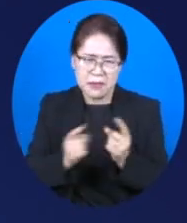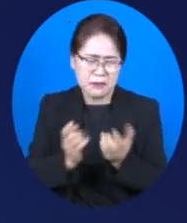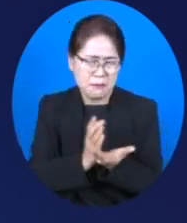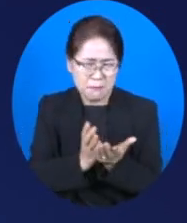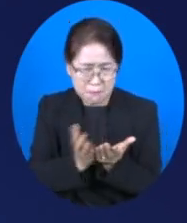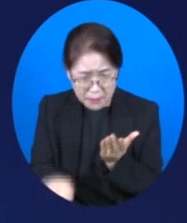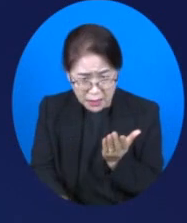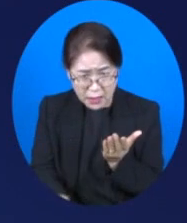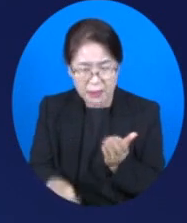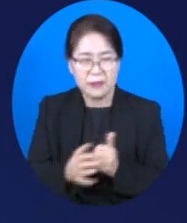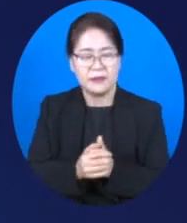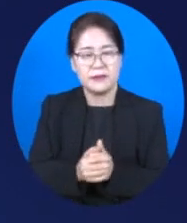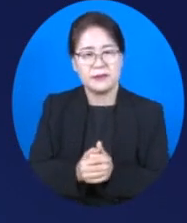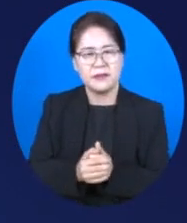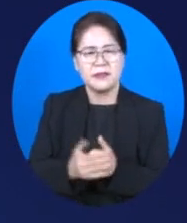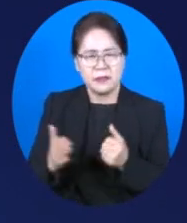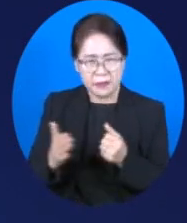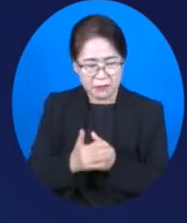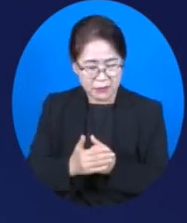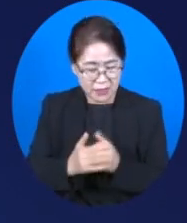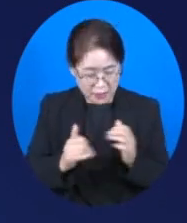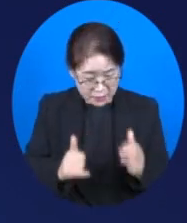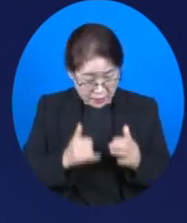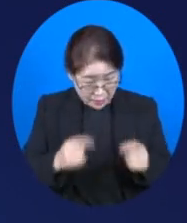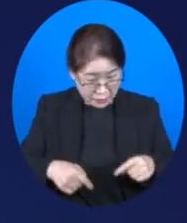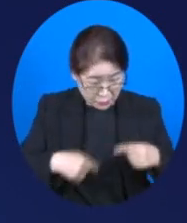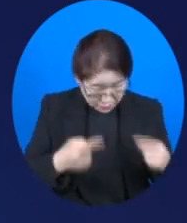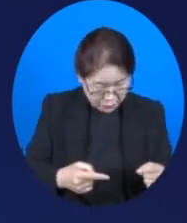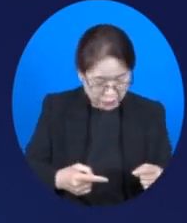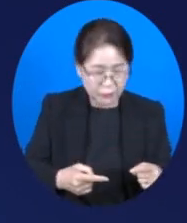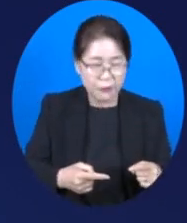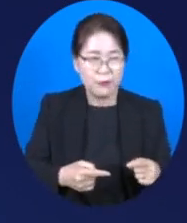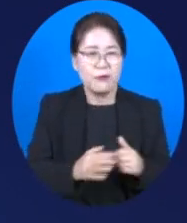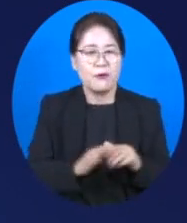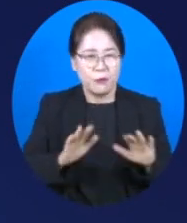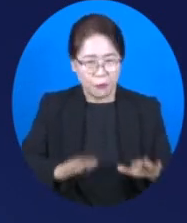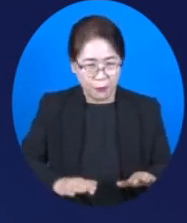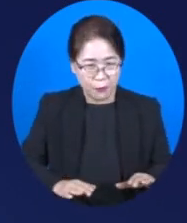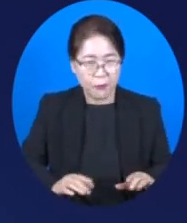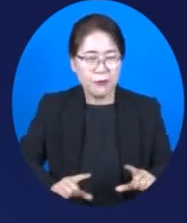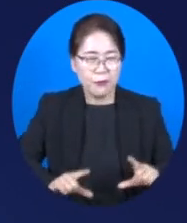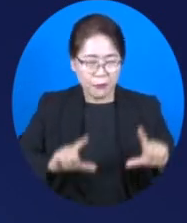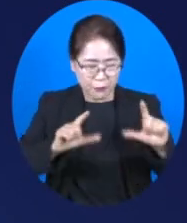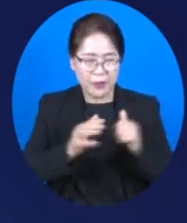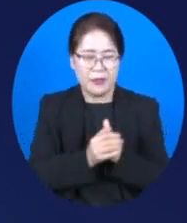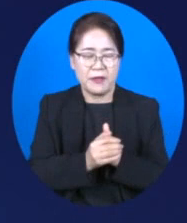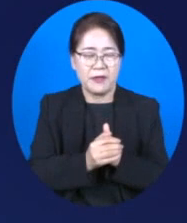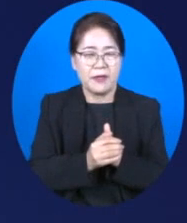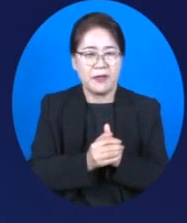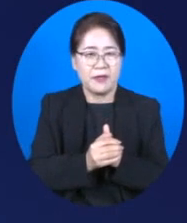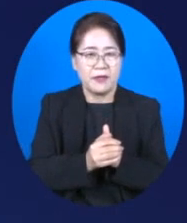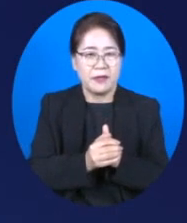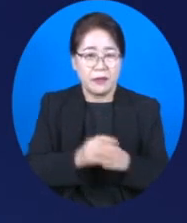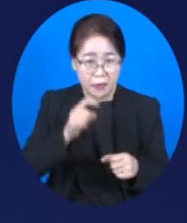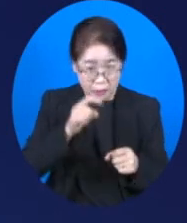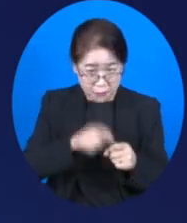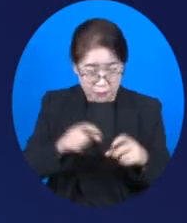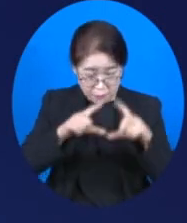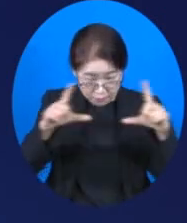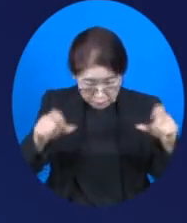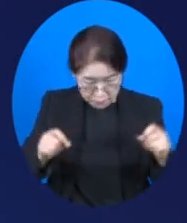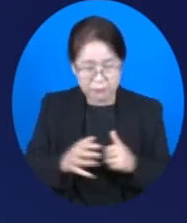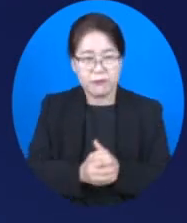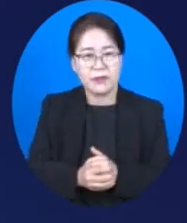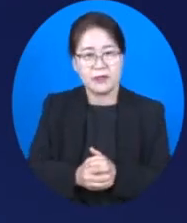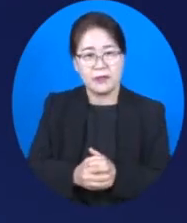세상으로라고 하는 표어를 정하게 되었습니다. 다시 한번 표어를 우리 재창해 보도록 하겠습니다. 제가 먼저 선창하면 여러분